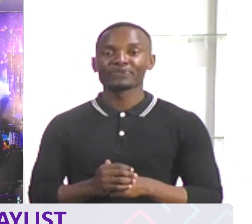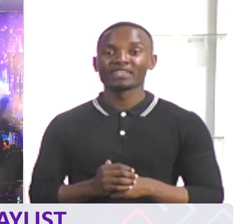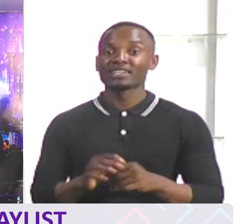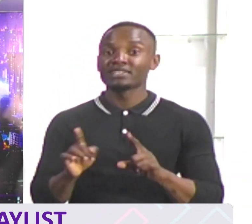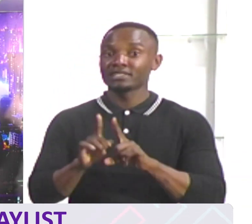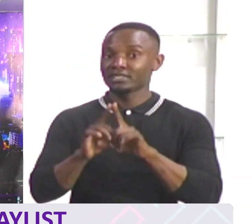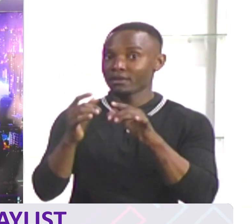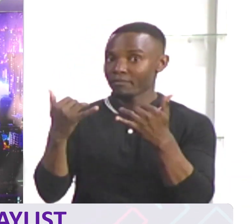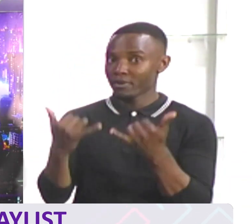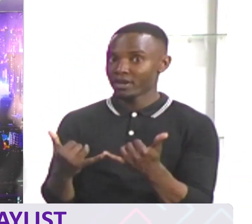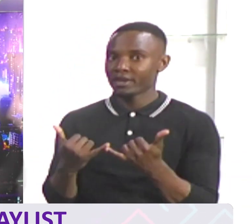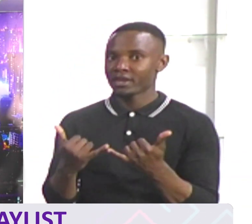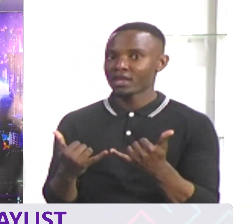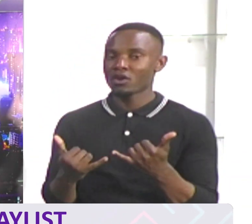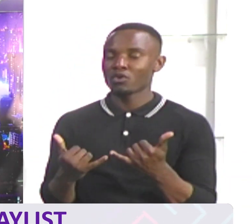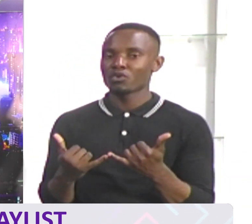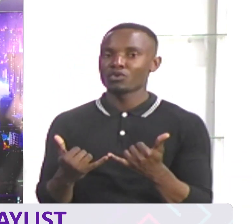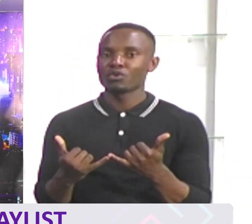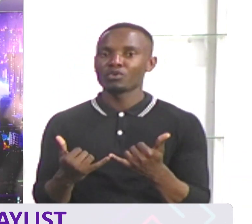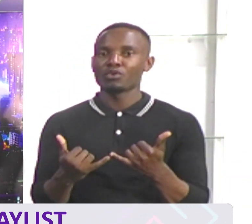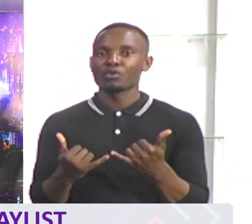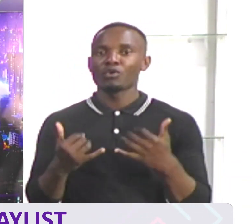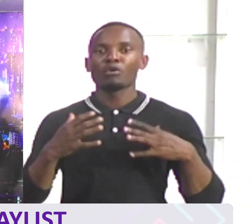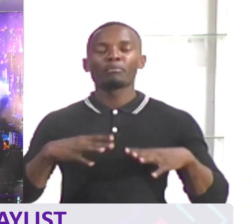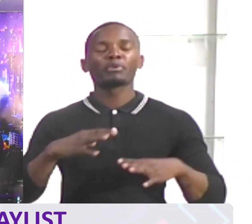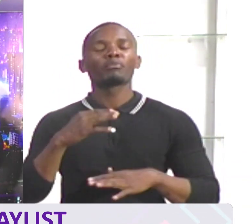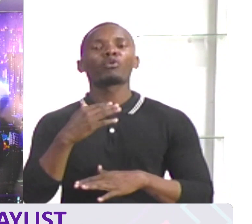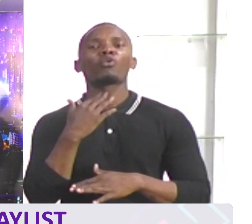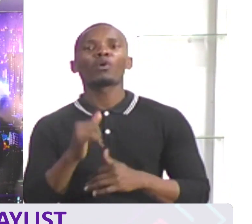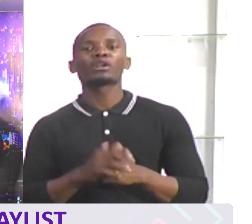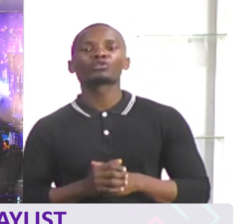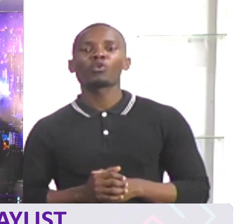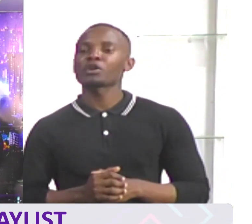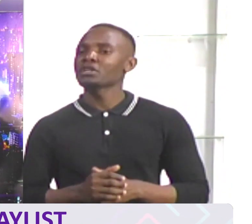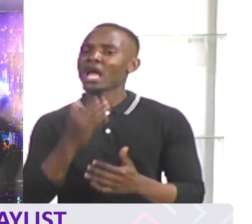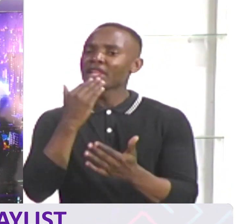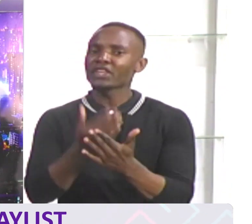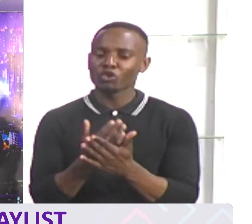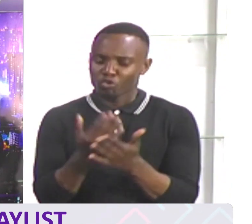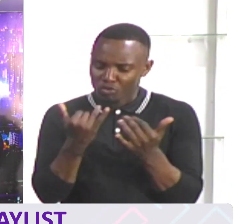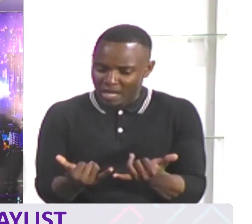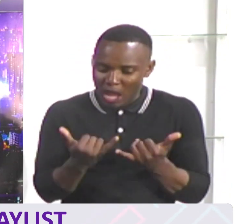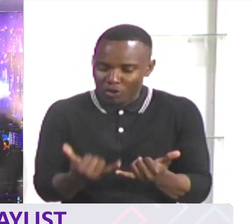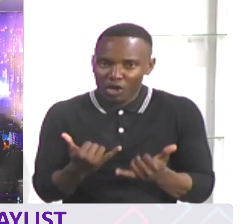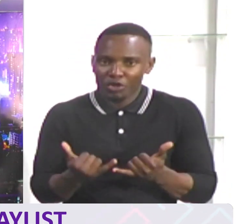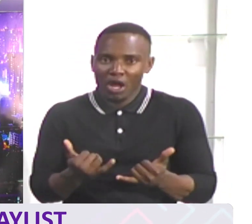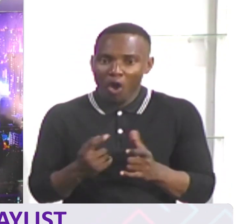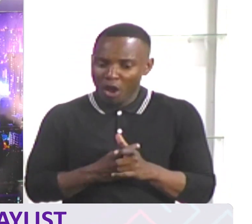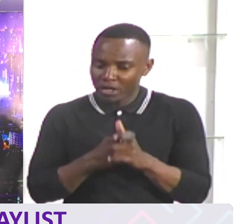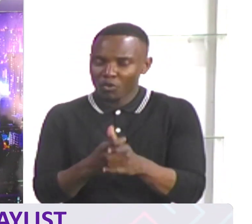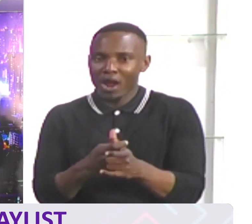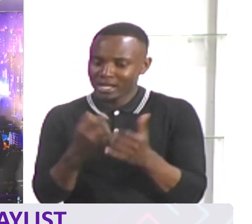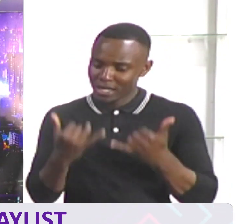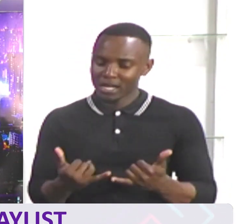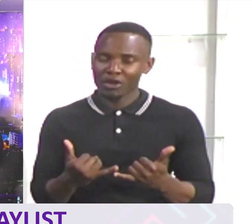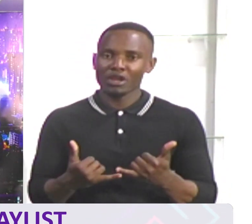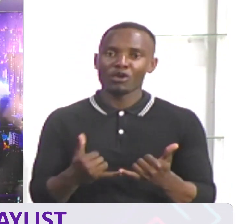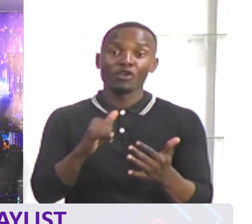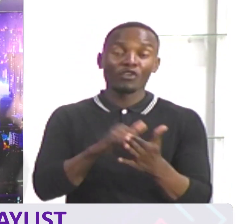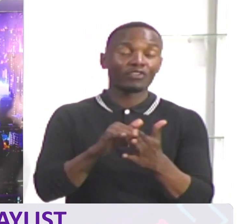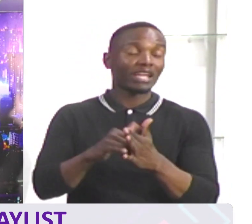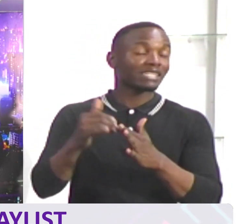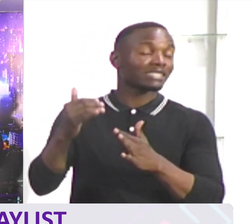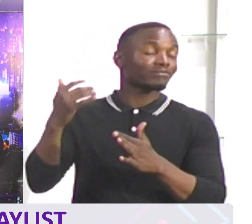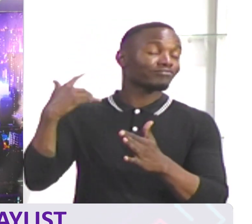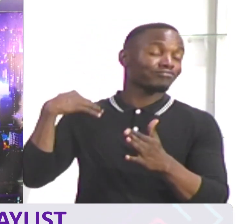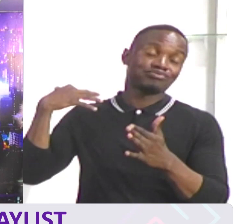sahi kuna ile instant gratification. Ya sahi sahi. Ya sahi sahi. Hiyo ndio tumekuwa tukichase last year.